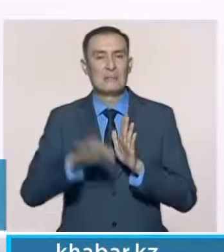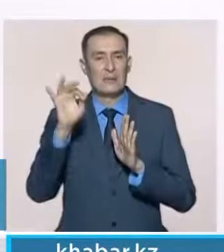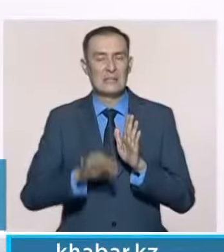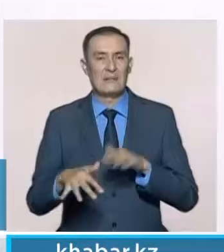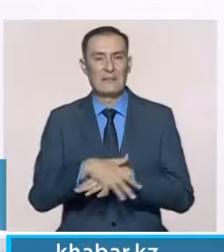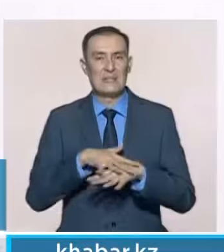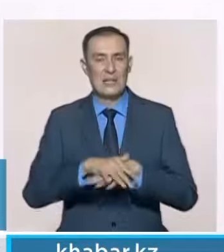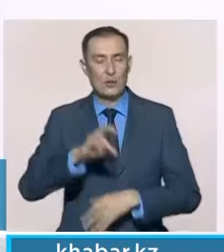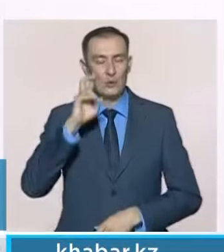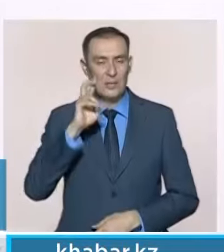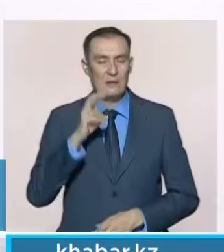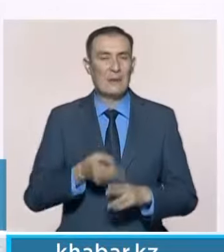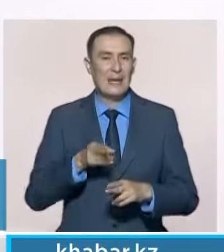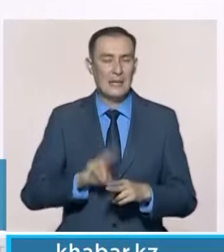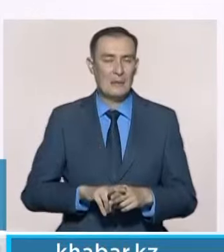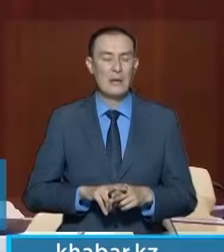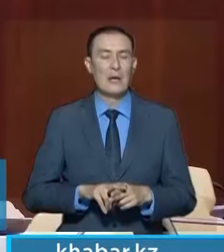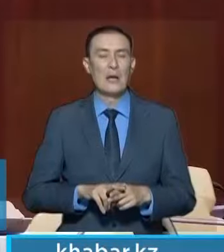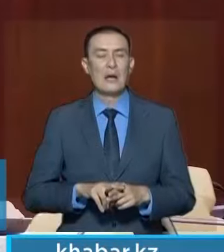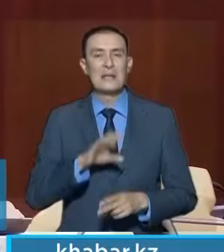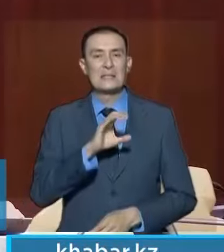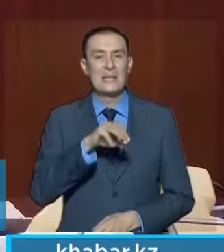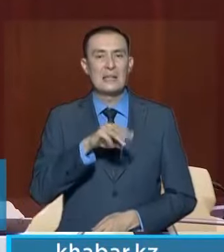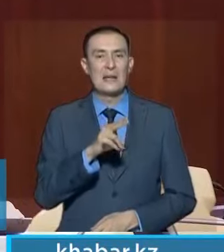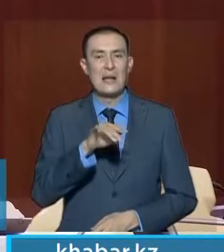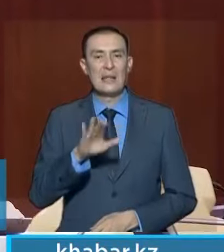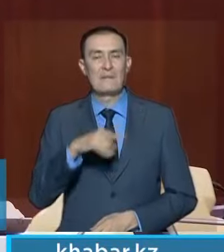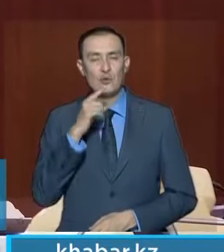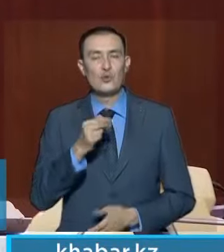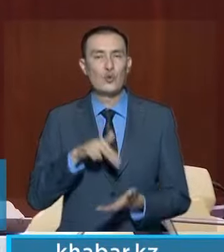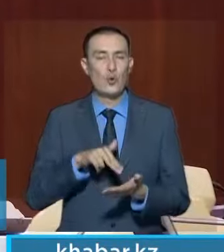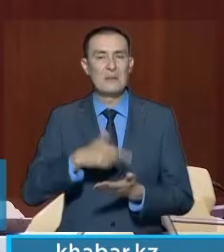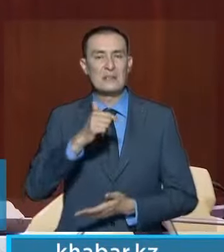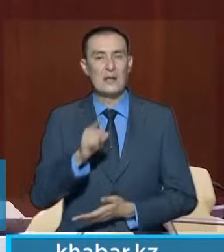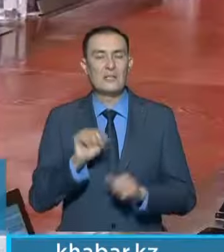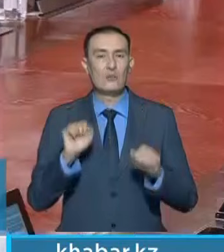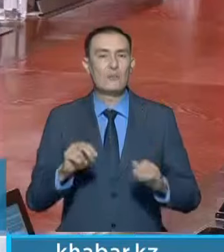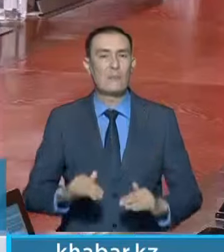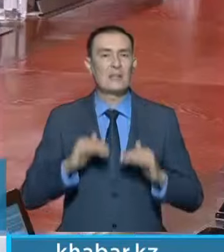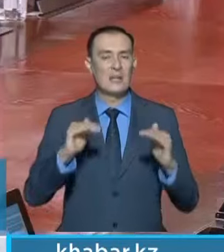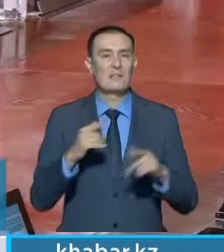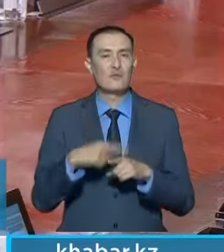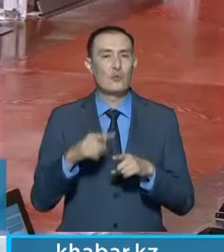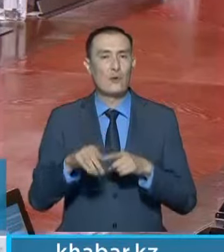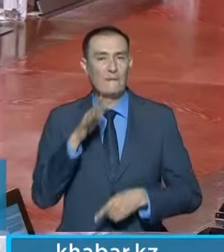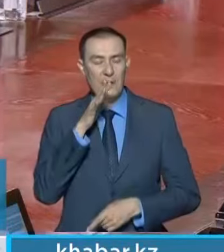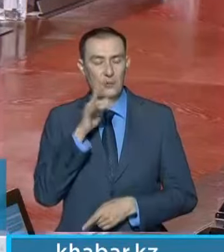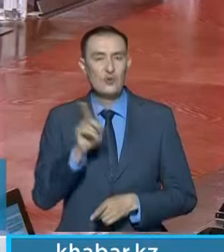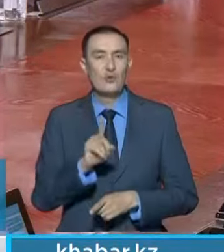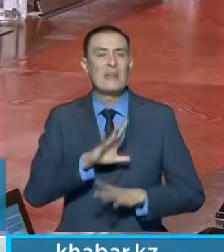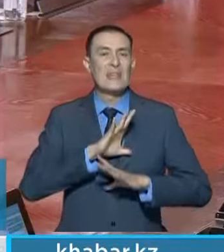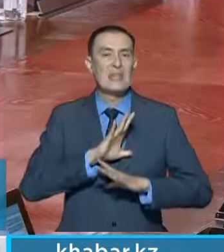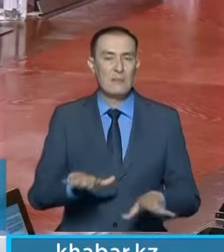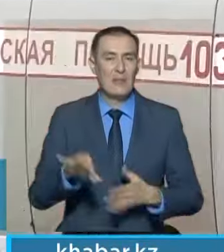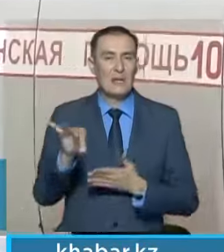60% населения страны. При этом Алмаз Адам Саткалиев отметил, что стоимость голубого топлива может вырасти в ближайшем будущем. Чтобы не